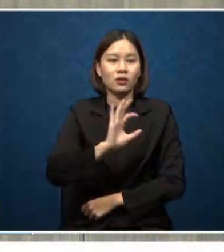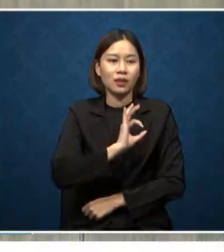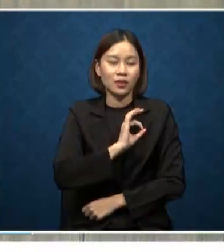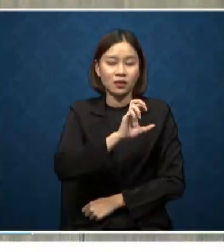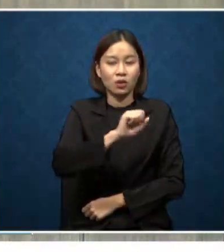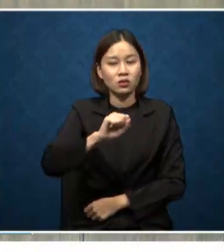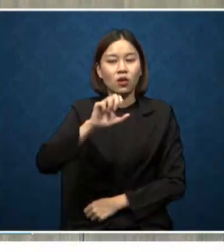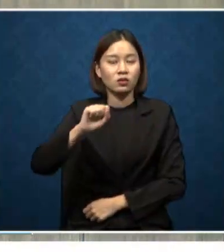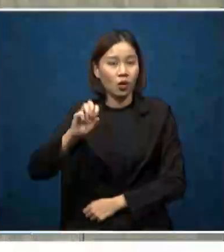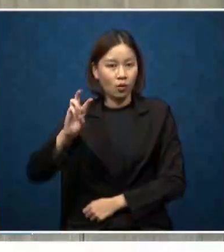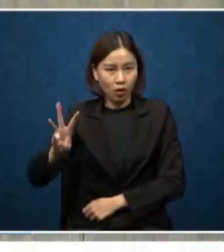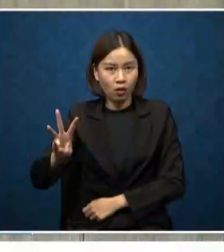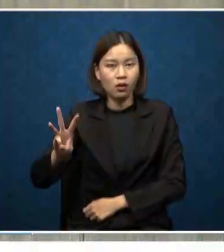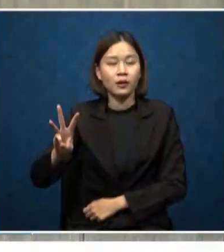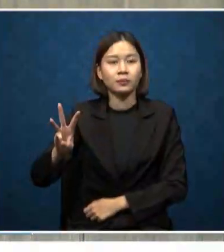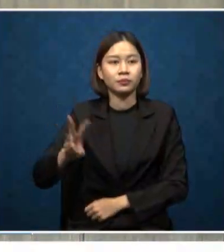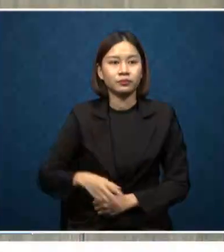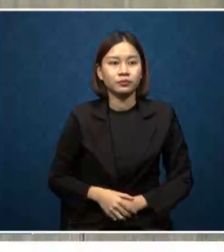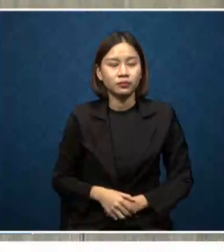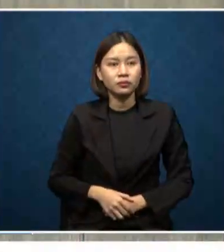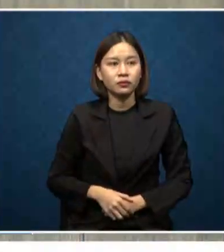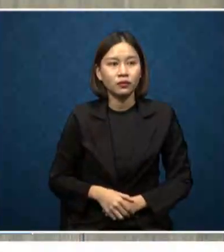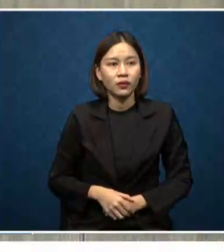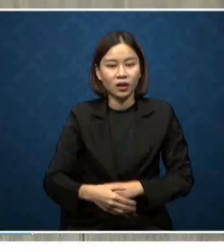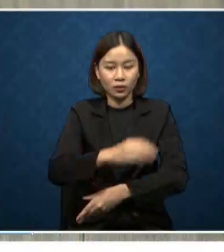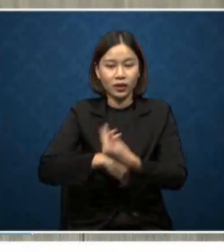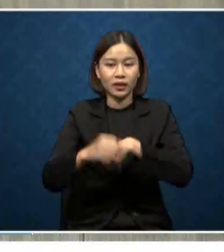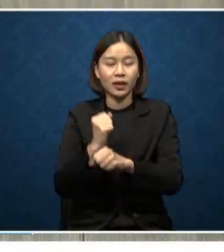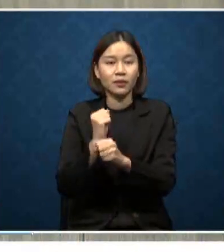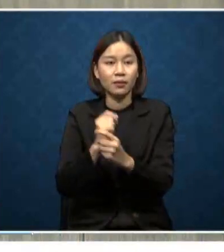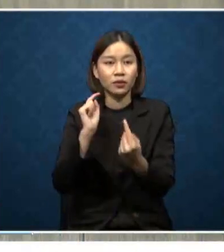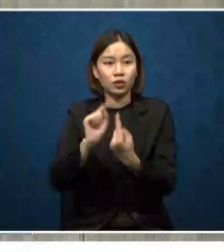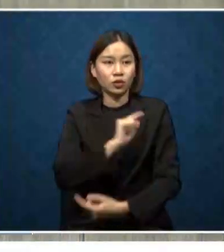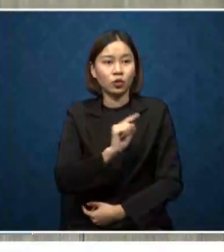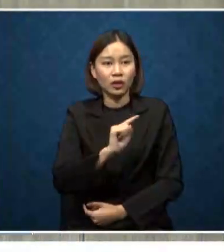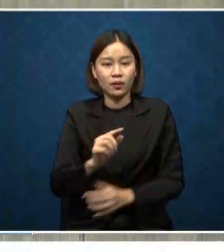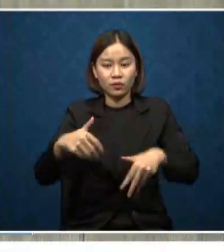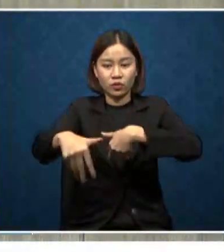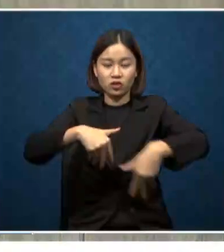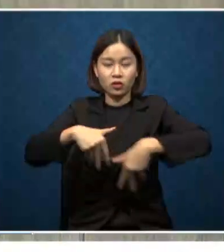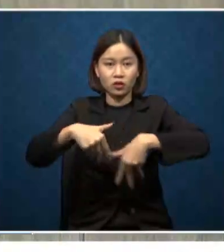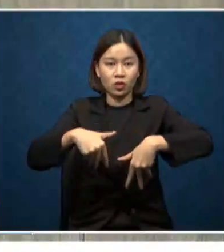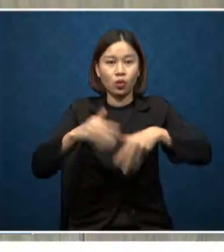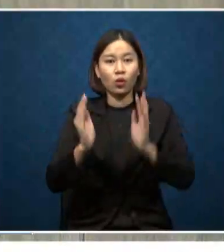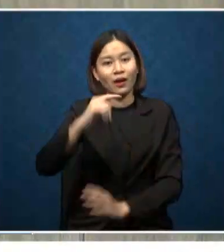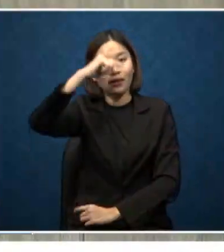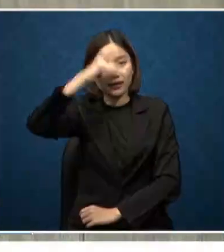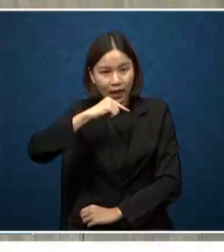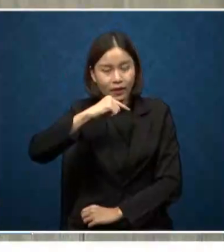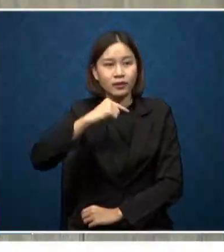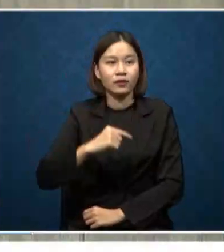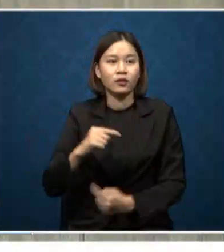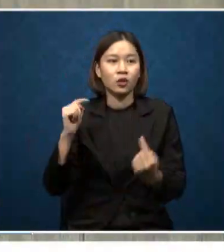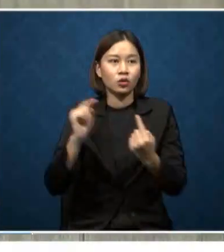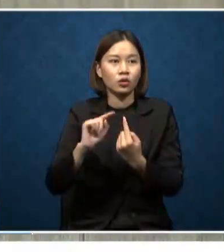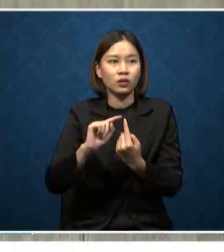แทนราษฎรหรือสมาชิกวุฒิสภาซึ่งปฏิบัติต้องปฏิบัติหน้าที่ในฐานะผู้แทนปวงชนชาวไทยไม่อยู่ในความผูกมัดแห่ง